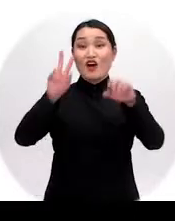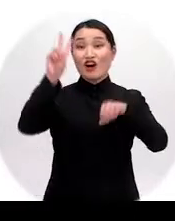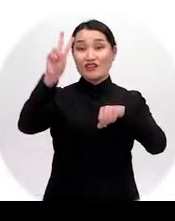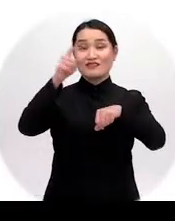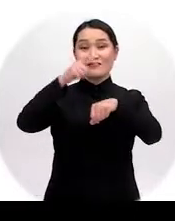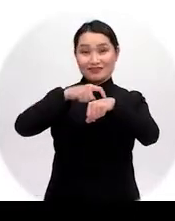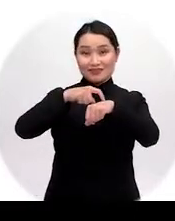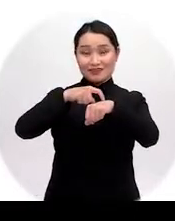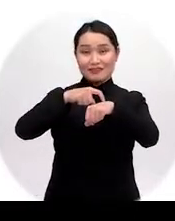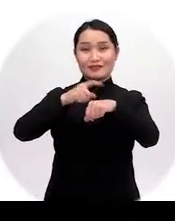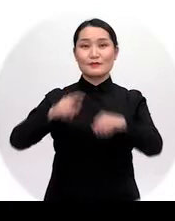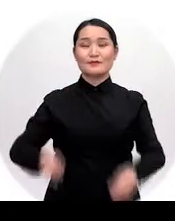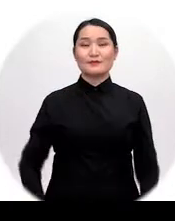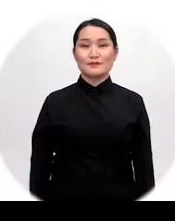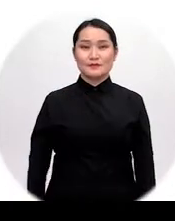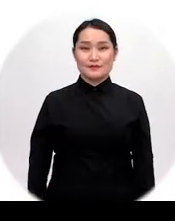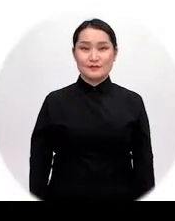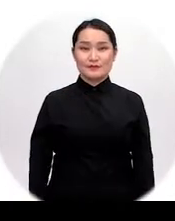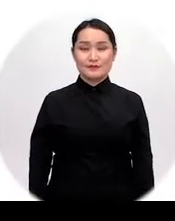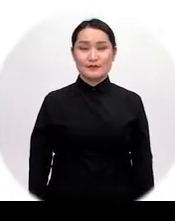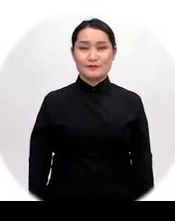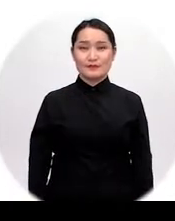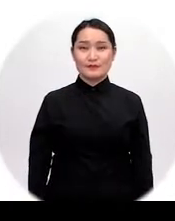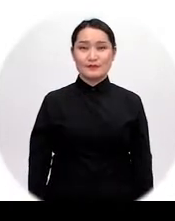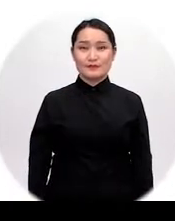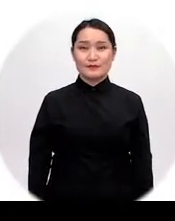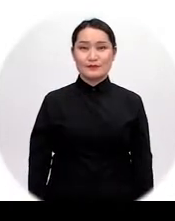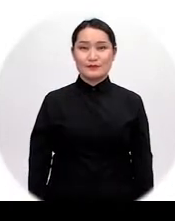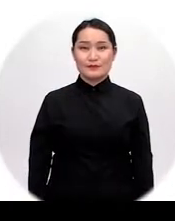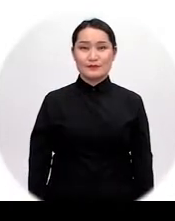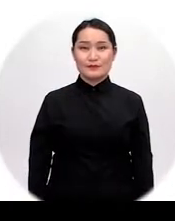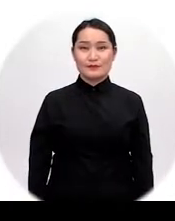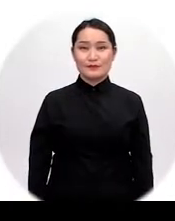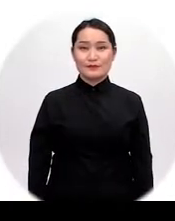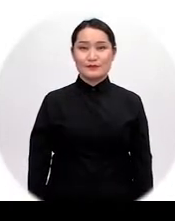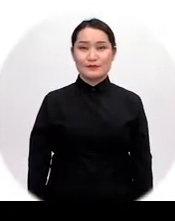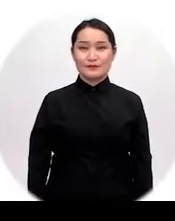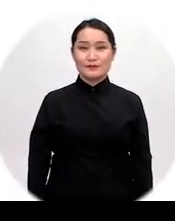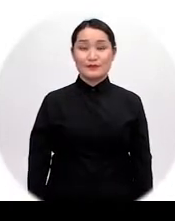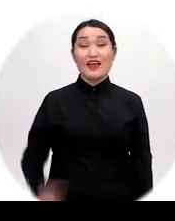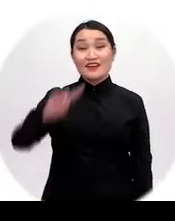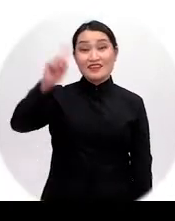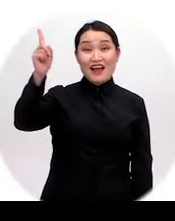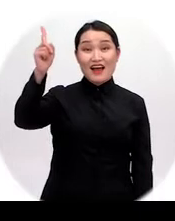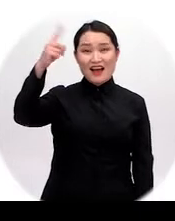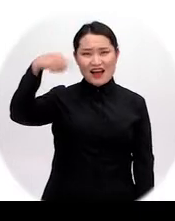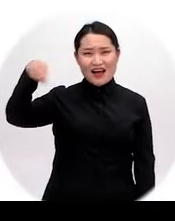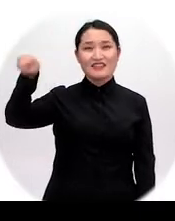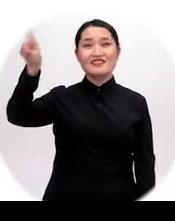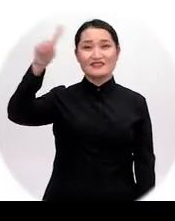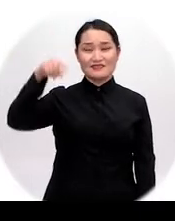12 цагийг заасан байна. Энэ бол 12 цаг. За, одоо цагийн зүү яаж хөдөлхийг цөмөр